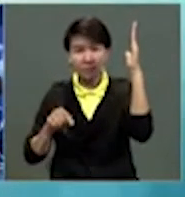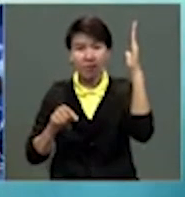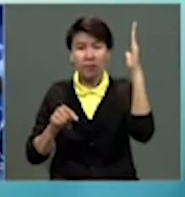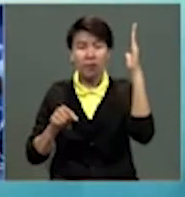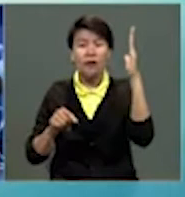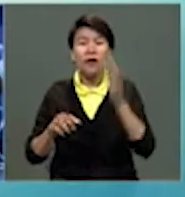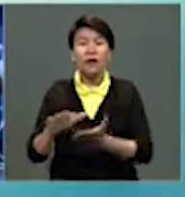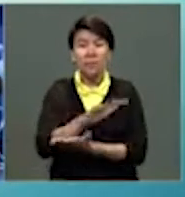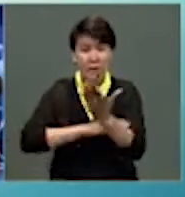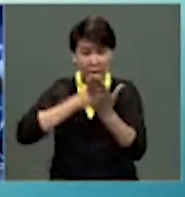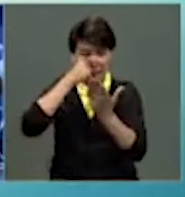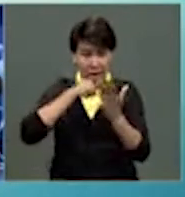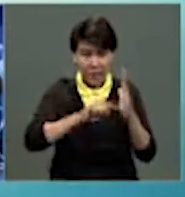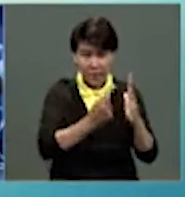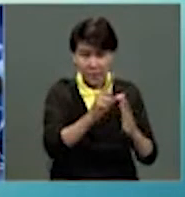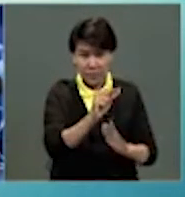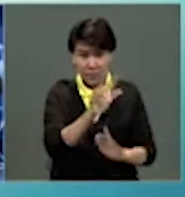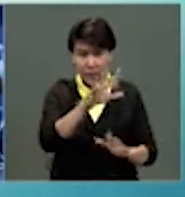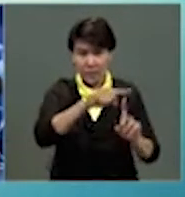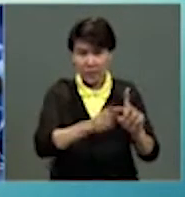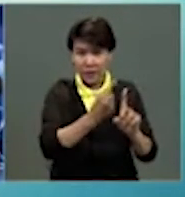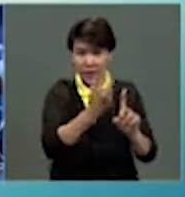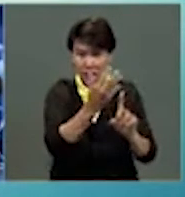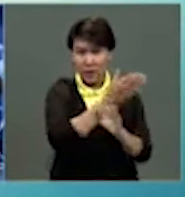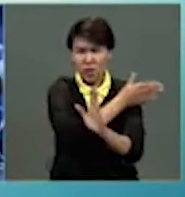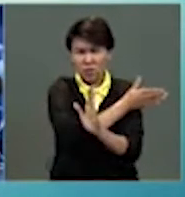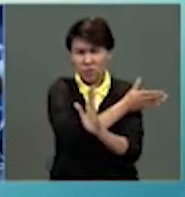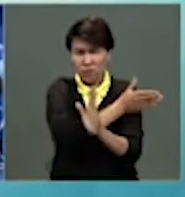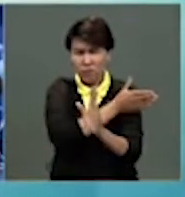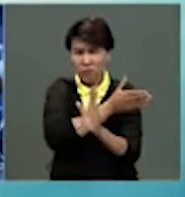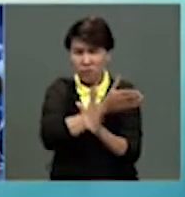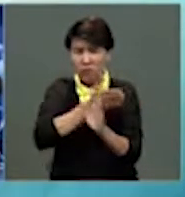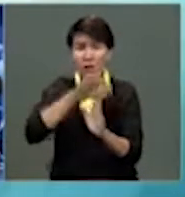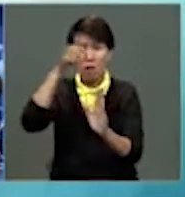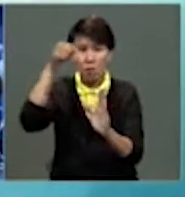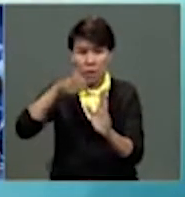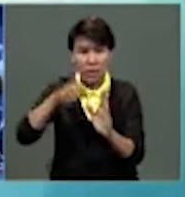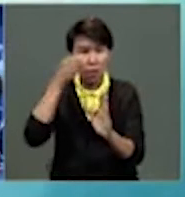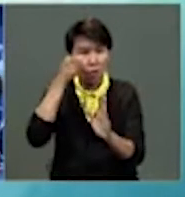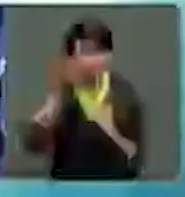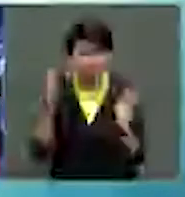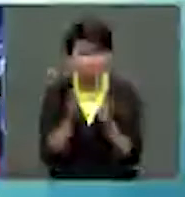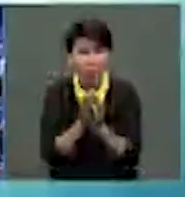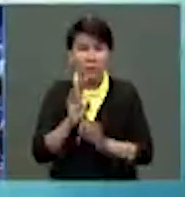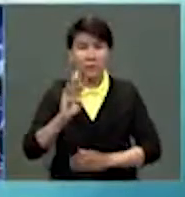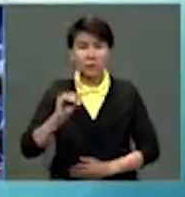รายแล้วก็ทำให้นะครับเห็นภาพของกราฟนี้แล้วก็จะเห็นนะครับว่าสีฟ้านะครับที่กำลังโทษครับสีแดงที่เป็นลักษณะของผู้ป่วยใหม่เนี่ยนะครับก็ตัวเลขก็จะต่ำลงไปแทบแตะพื้นเลยแต่ถ้านับยอดของวันที่ไม่มีผู้ป่วยรายงานในประเทศซึ่งเริ่มตั้งแต่วันที่25พฤษภาคมมาถึงวันนี้ก็คือ 45วันแล้วที่ตัวเลขไม่มี